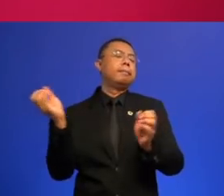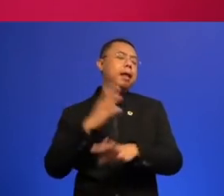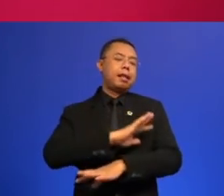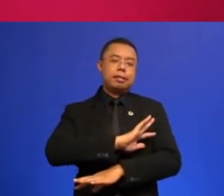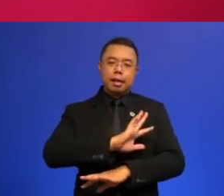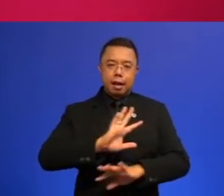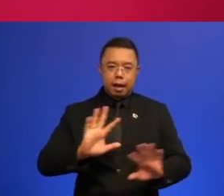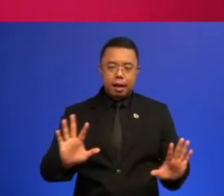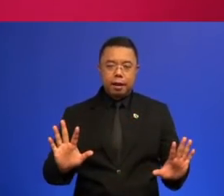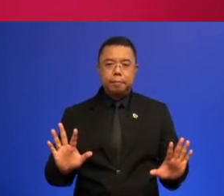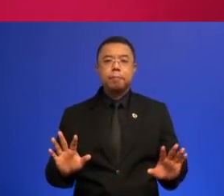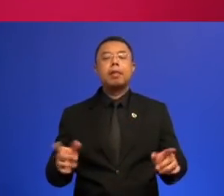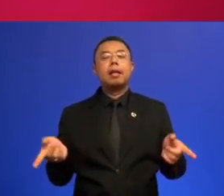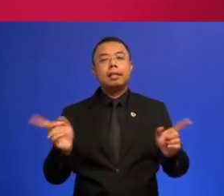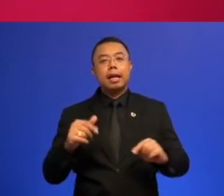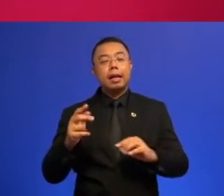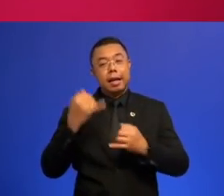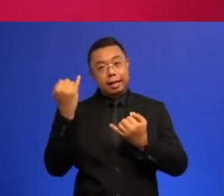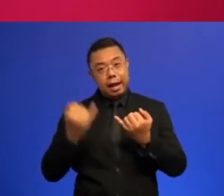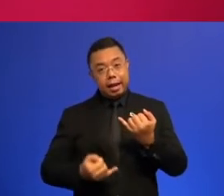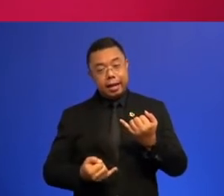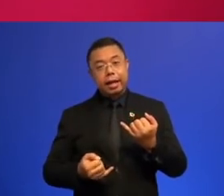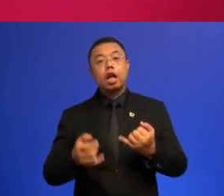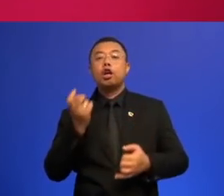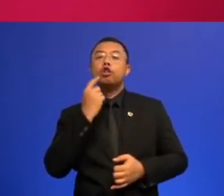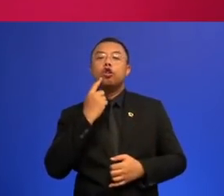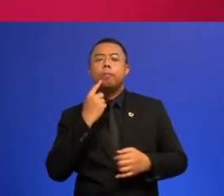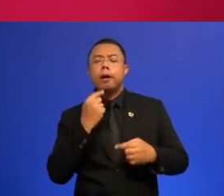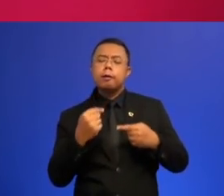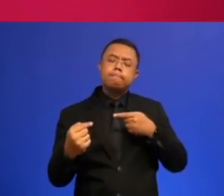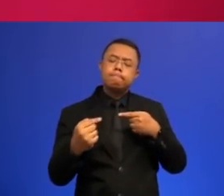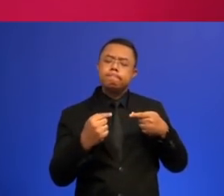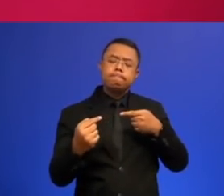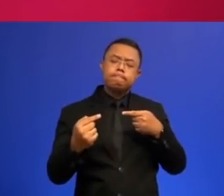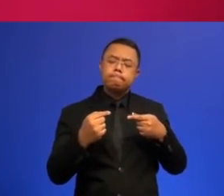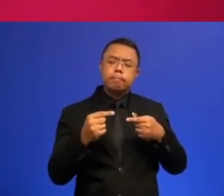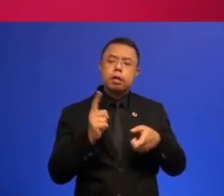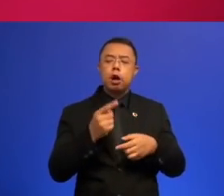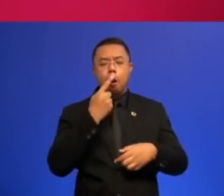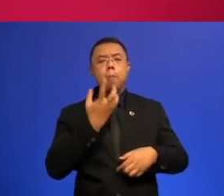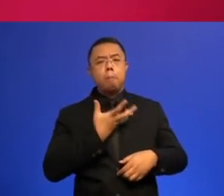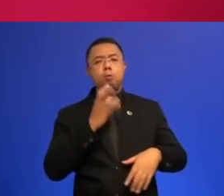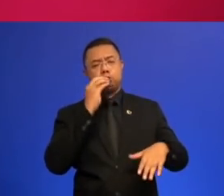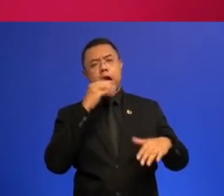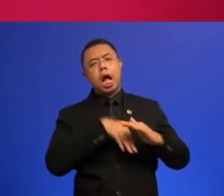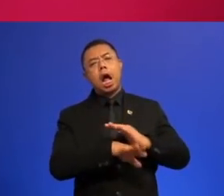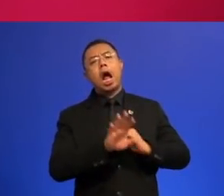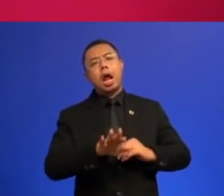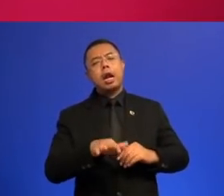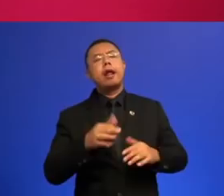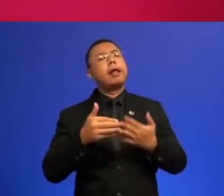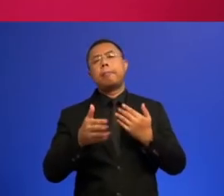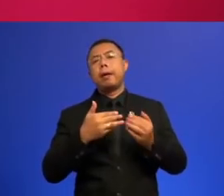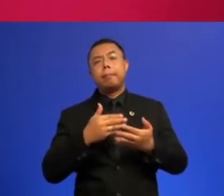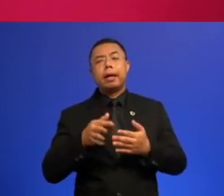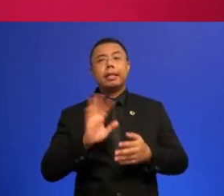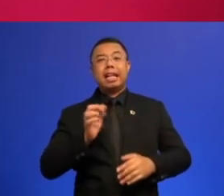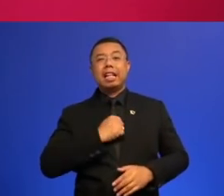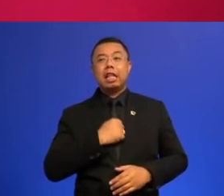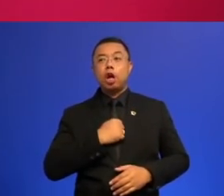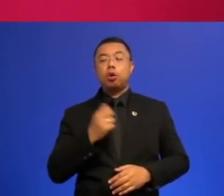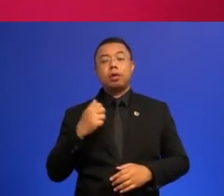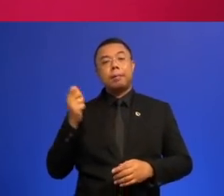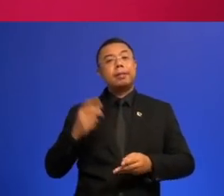itu. Jadi yang terakhir adalah coba gumuli. Kalau memang punya anak, punyalah. Dan jangan takut nanti gak bisa